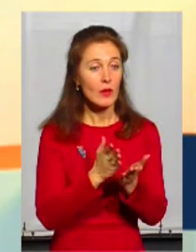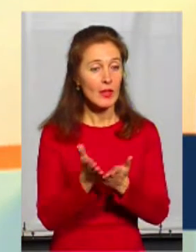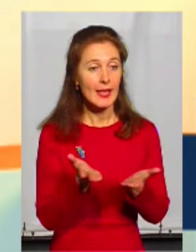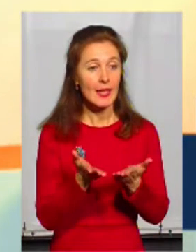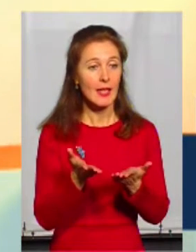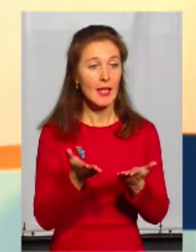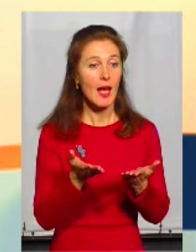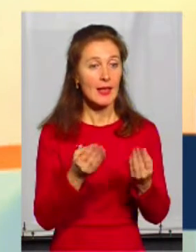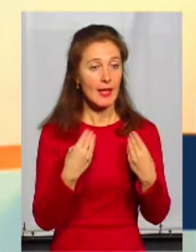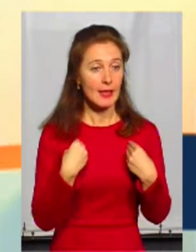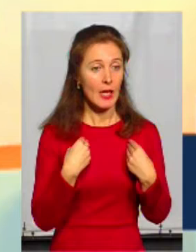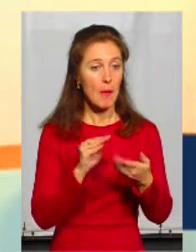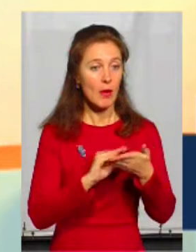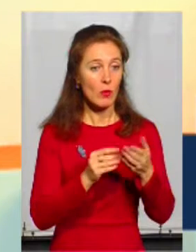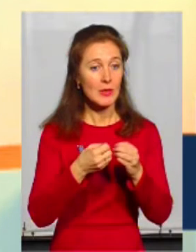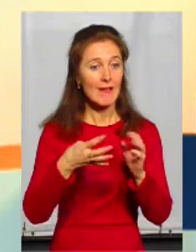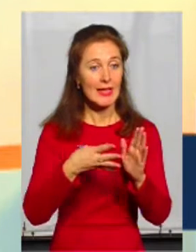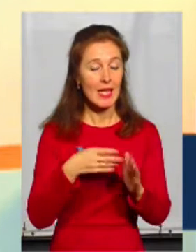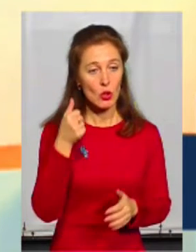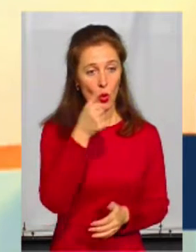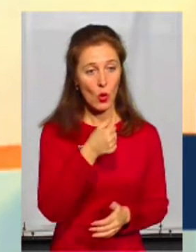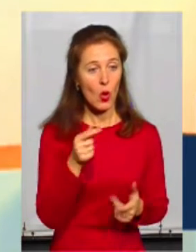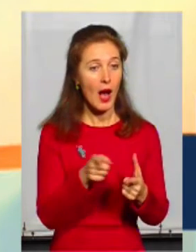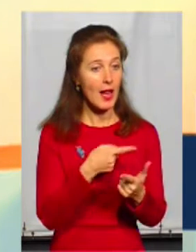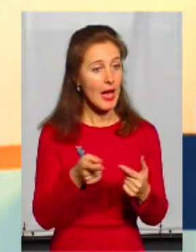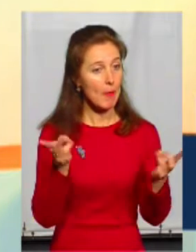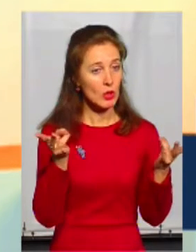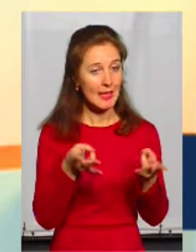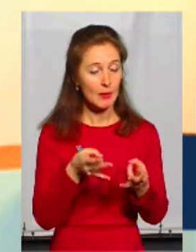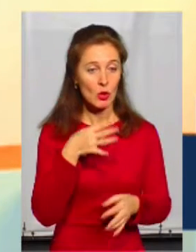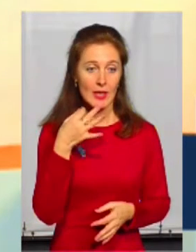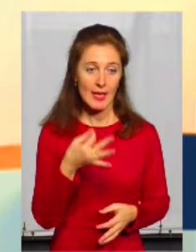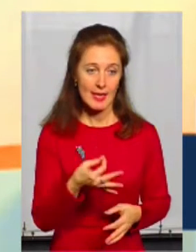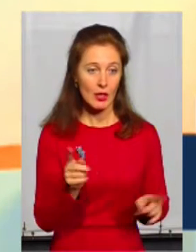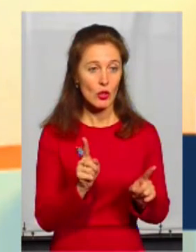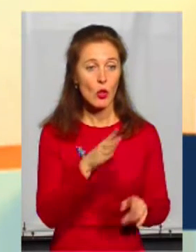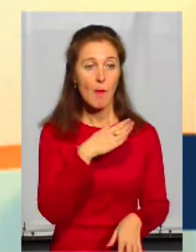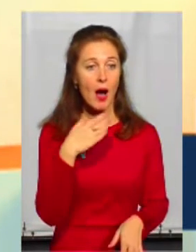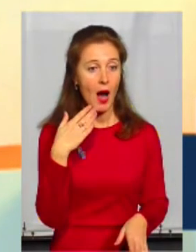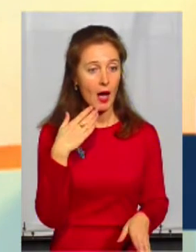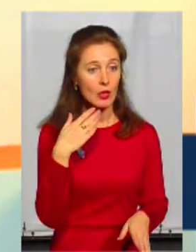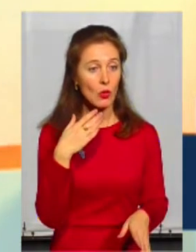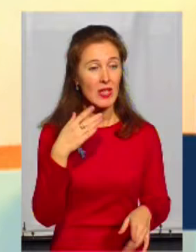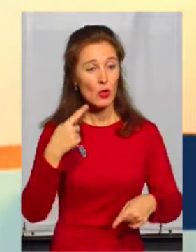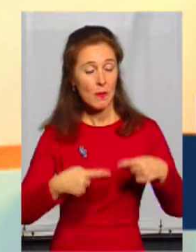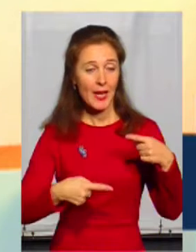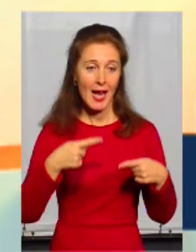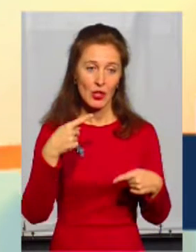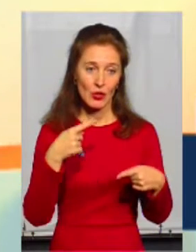надає нам правопис 2019 року. Але потрібно сказати, що багато досить суперечностей.